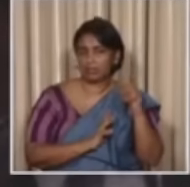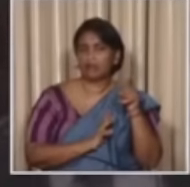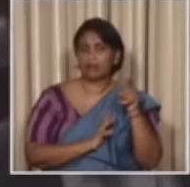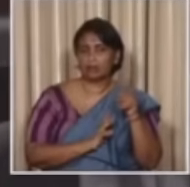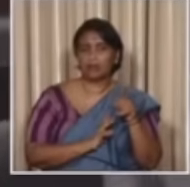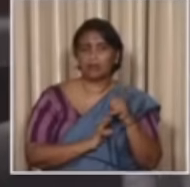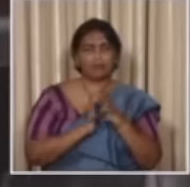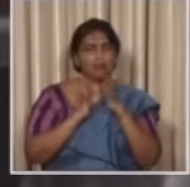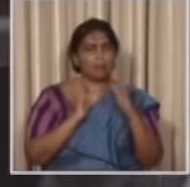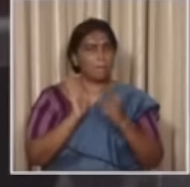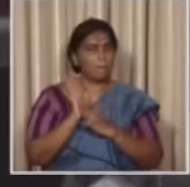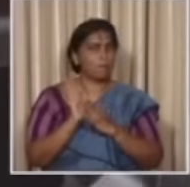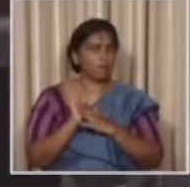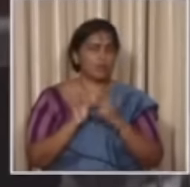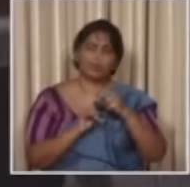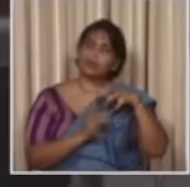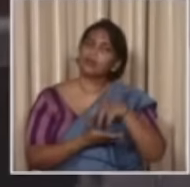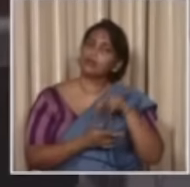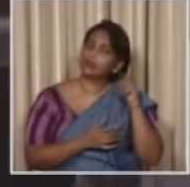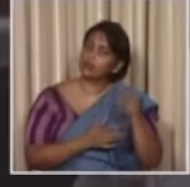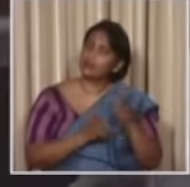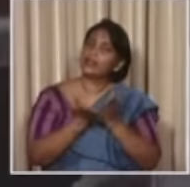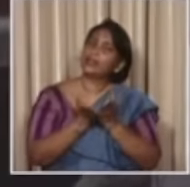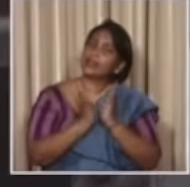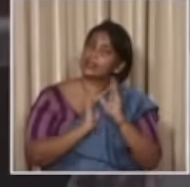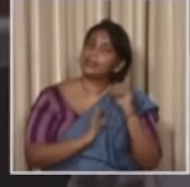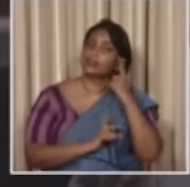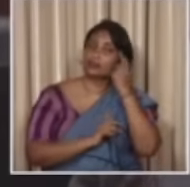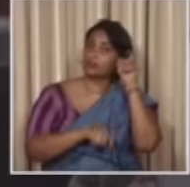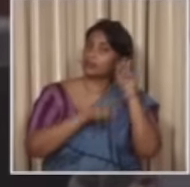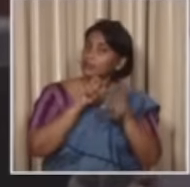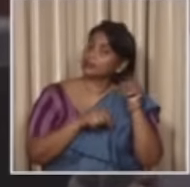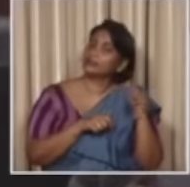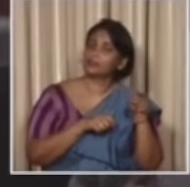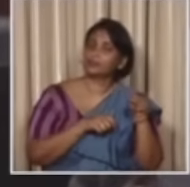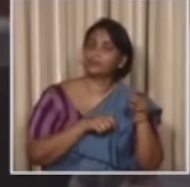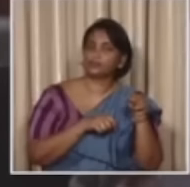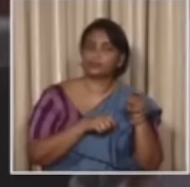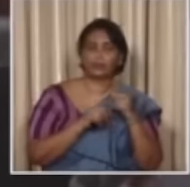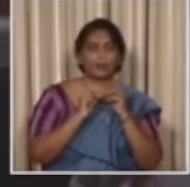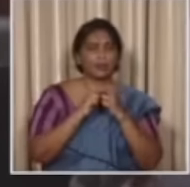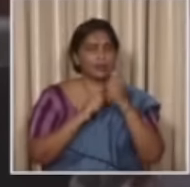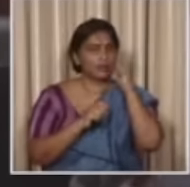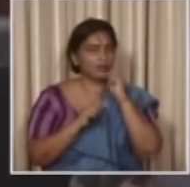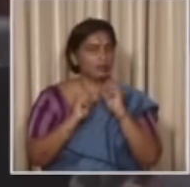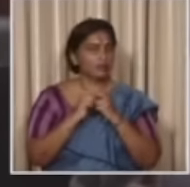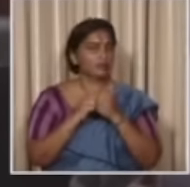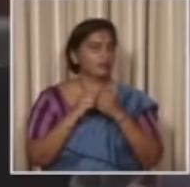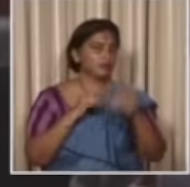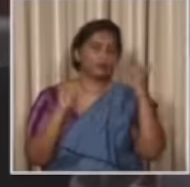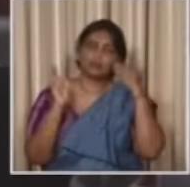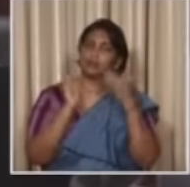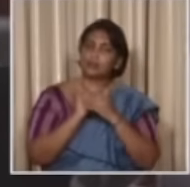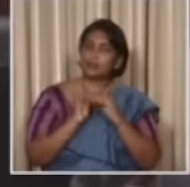ප්‍රාන්තයක බොහෝ දුරට මිසරාව ප්‍රාන්තෙ වෙන්න ඕනි. ඉන්දියාවේ බුද්ධ්‍යාංශ නිලධාරීන් බෙදුම්වාදී ත්‍රස්තවාදී සංවිධානයට එකතු